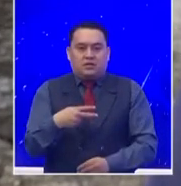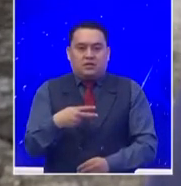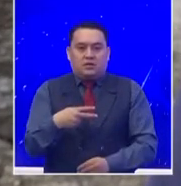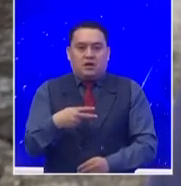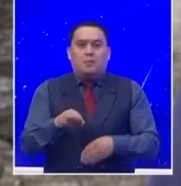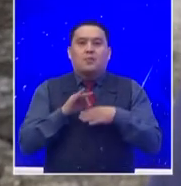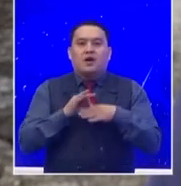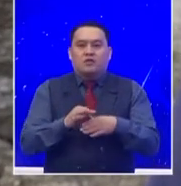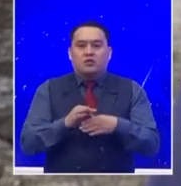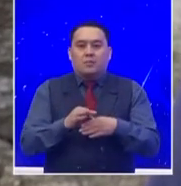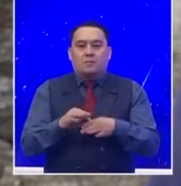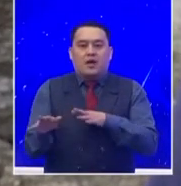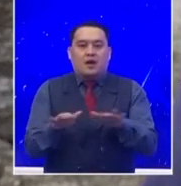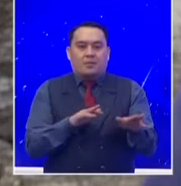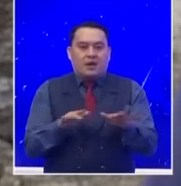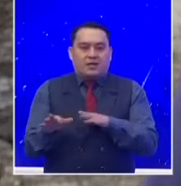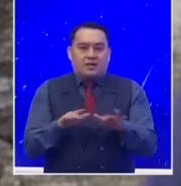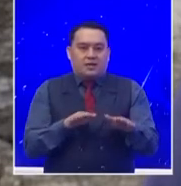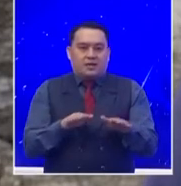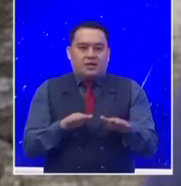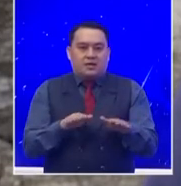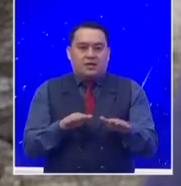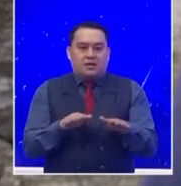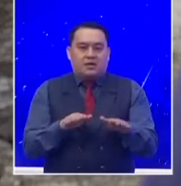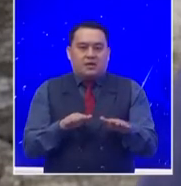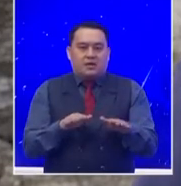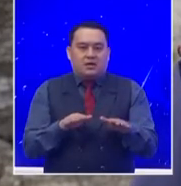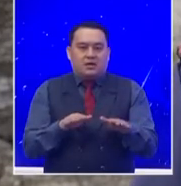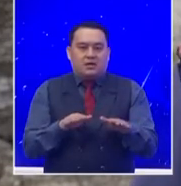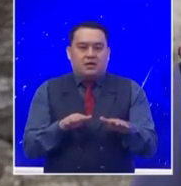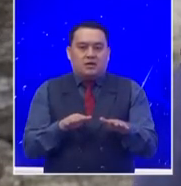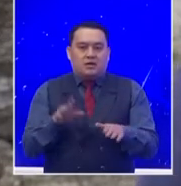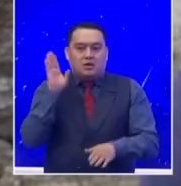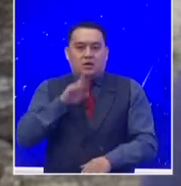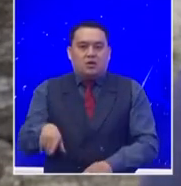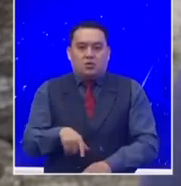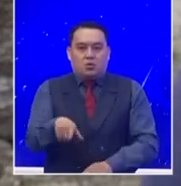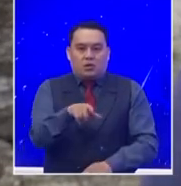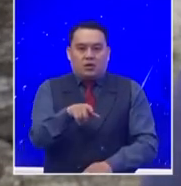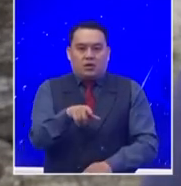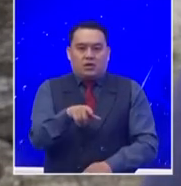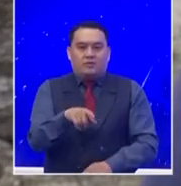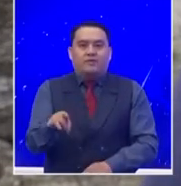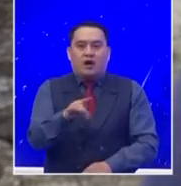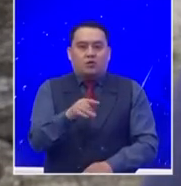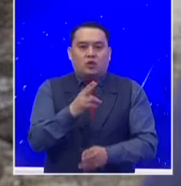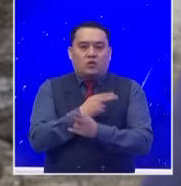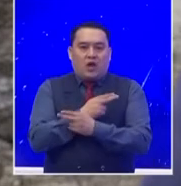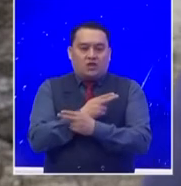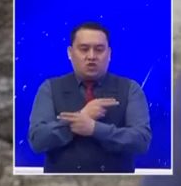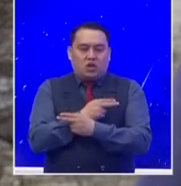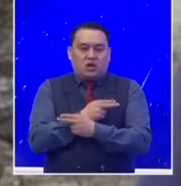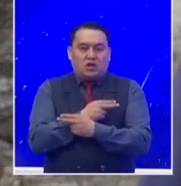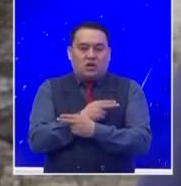«Весна-КУКТЕМ-2020» проводятся практические мероприятия в русле реки Каратал, именно в районе дачного общества